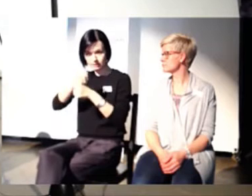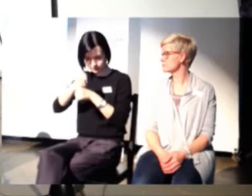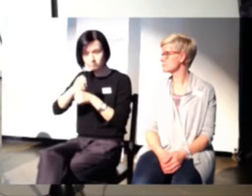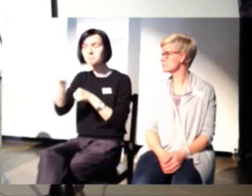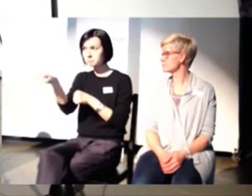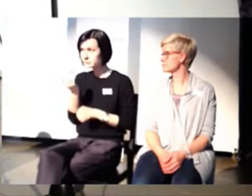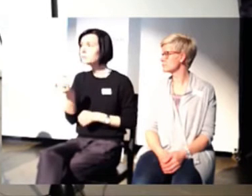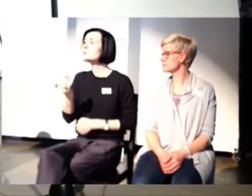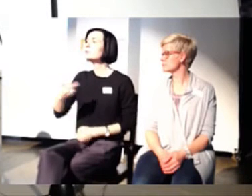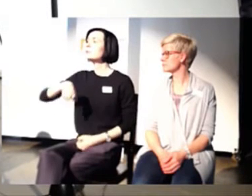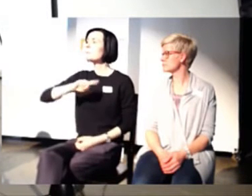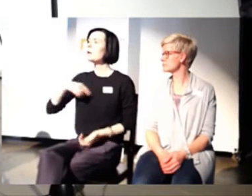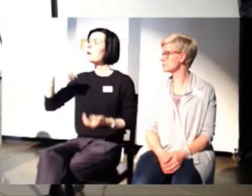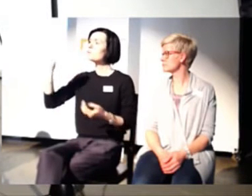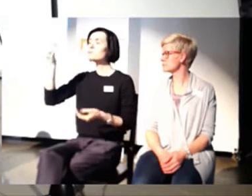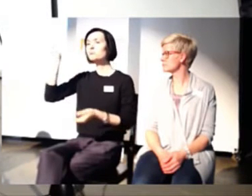tämmöisiä